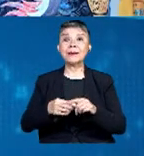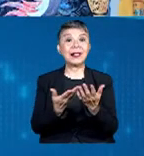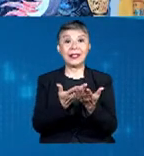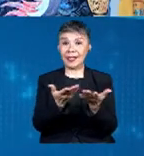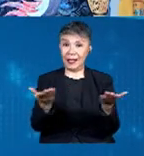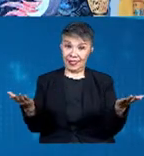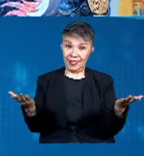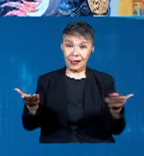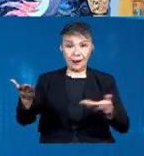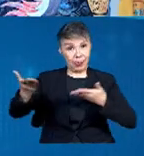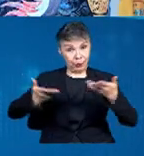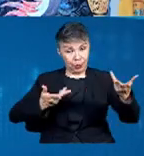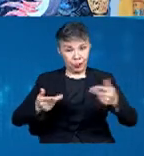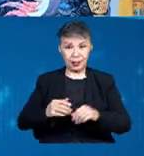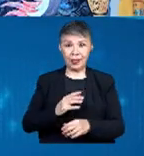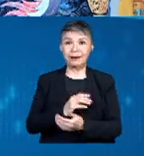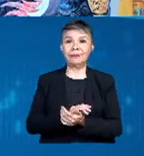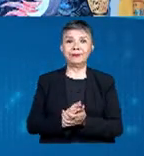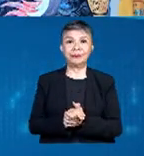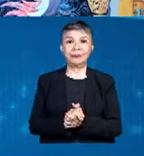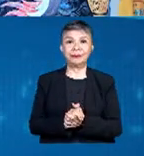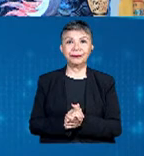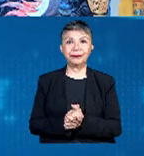sekalian, serta